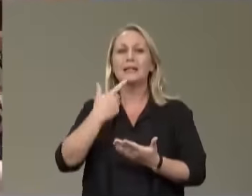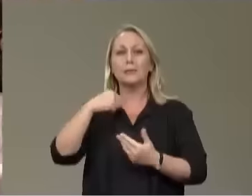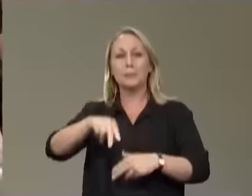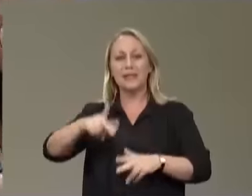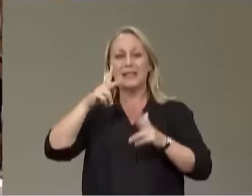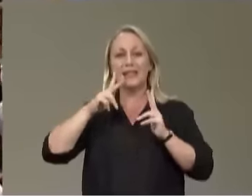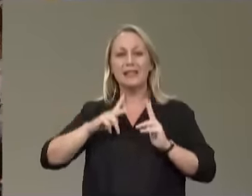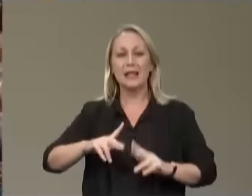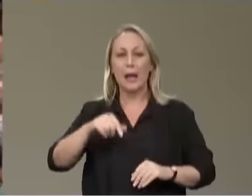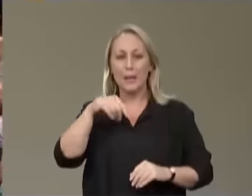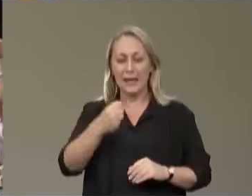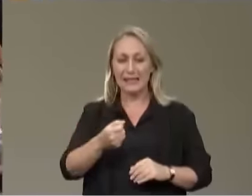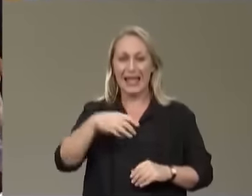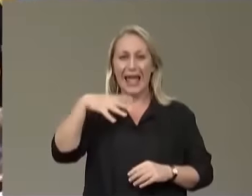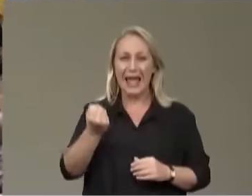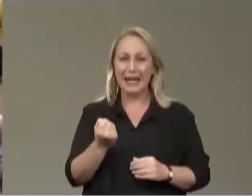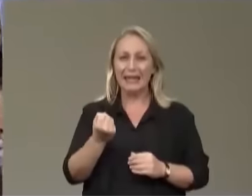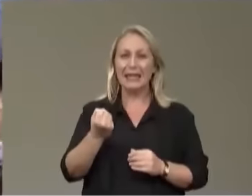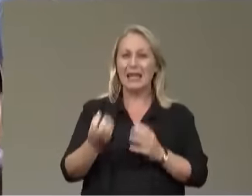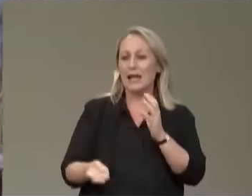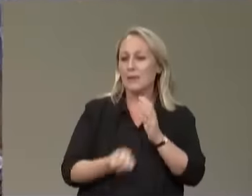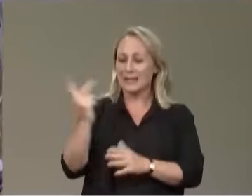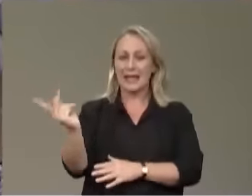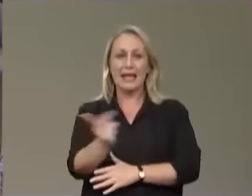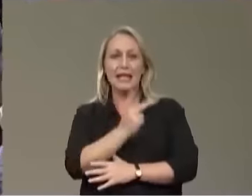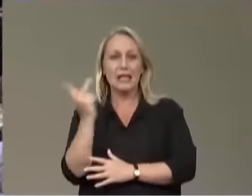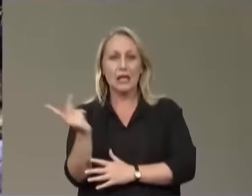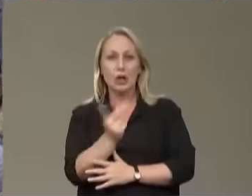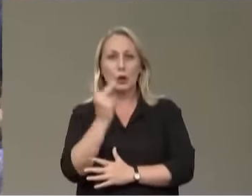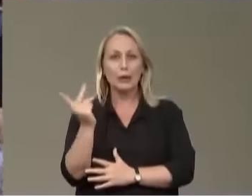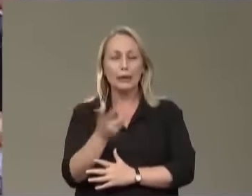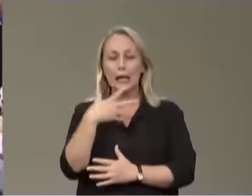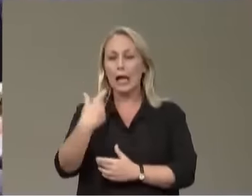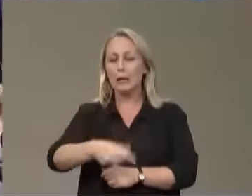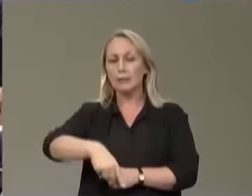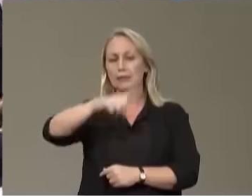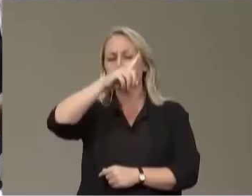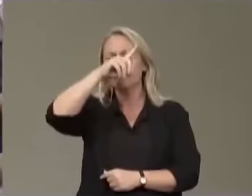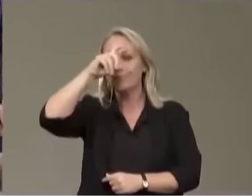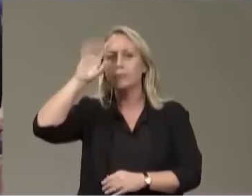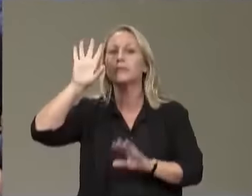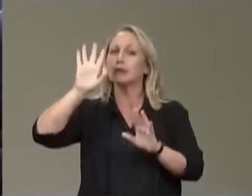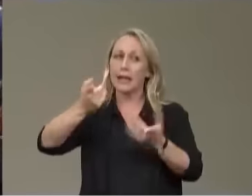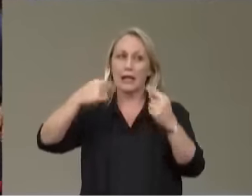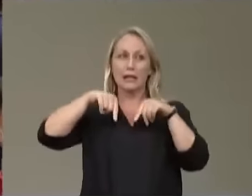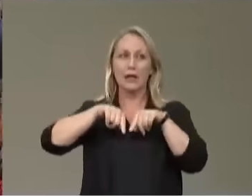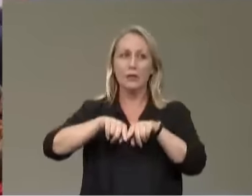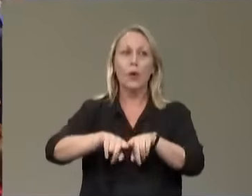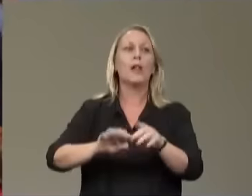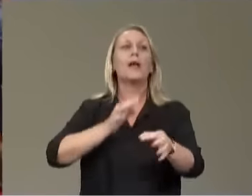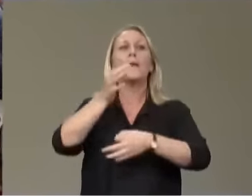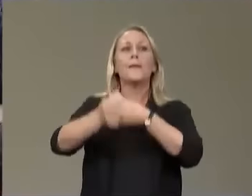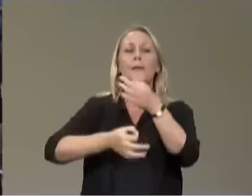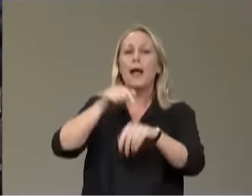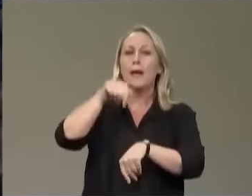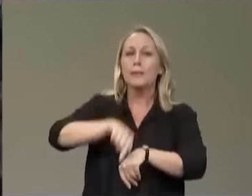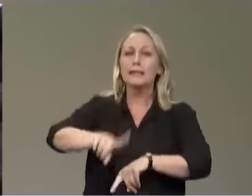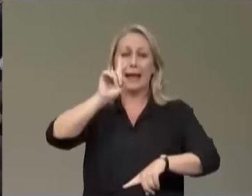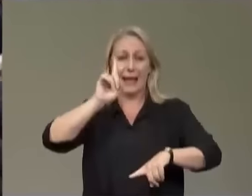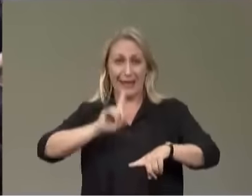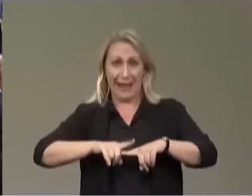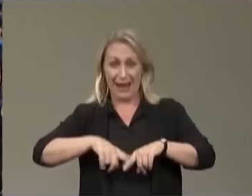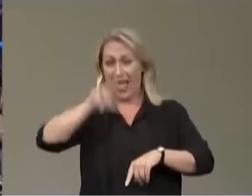ικανοποίησης που διατρέχει όλες τις σύγχρονες κοινωνίες. Ενώ ταυτόχρονα, ναι, θα εξηγούμε ότι η Ελλάδα δεν μπορεί να γίνει